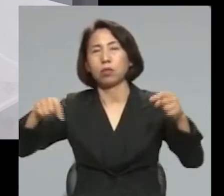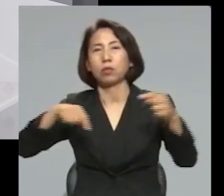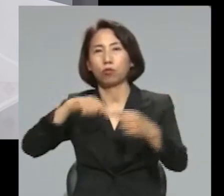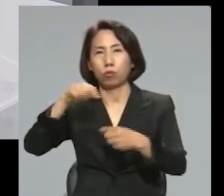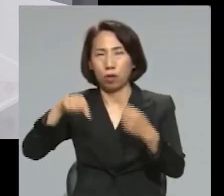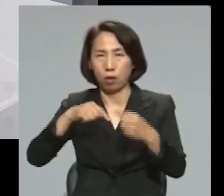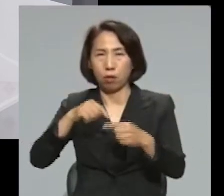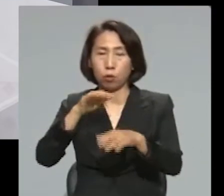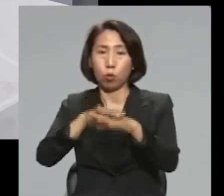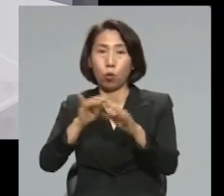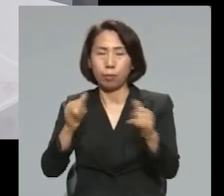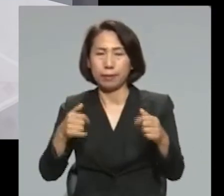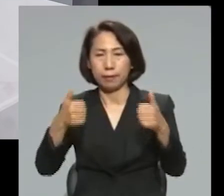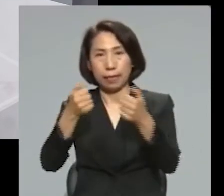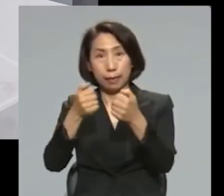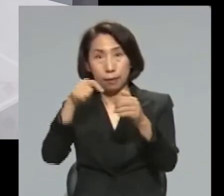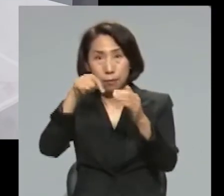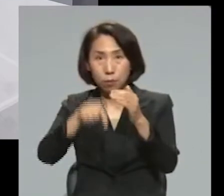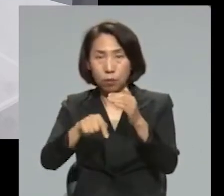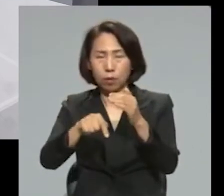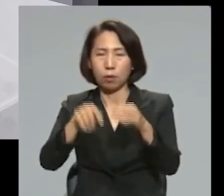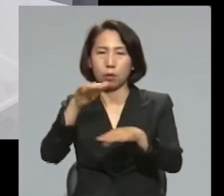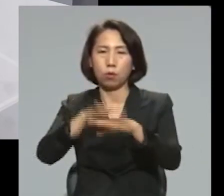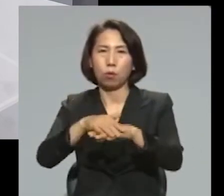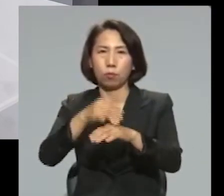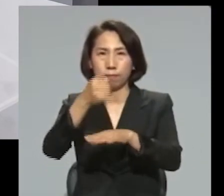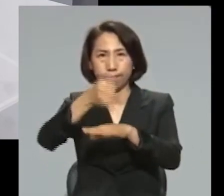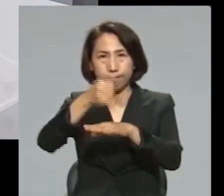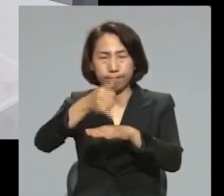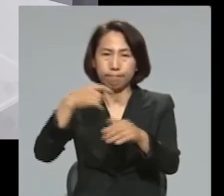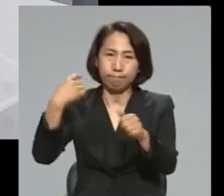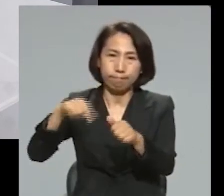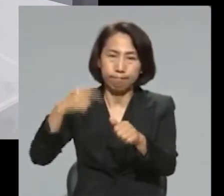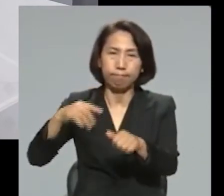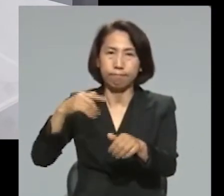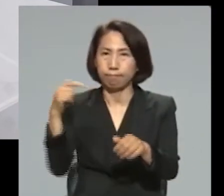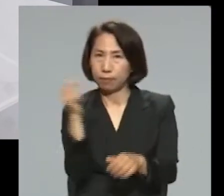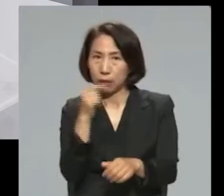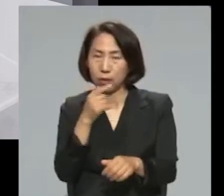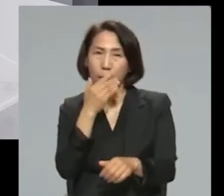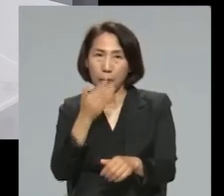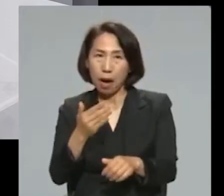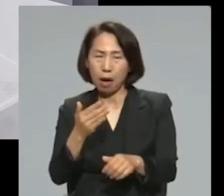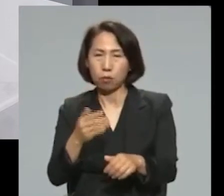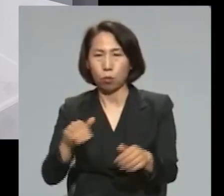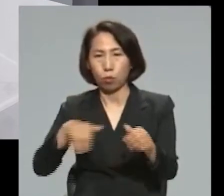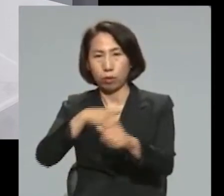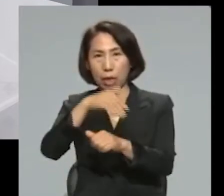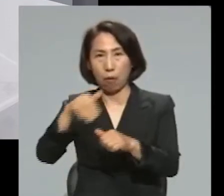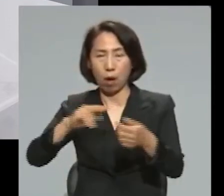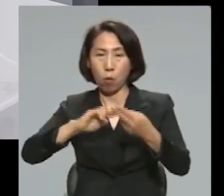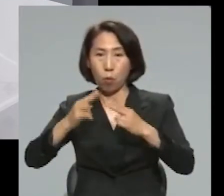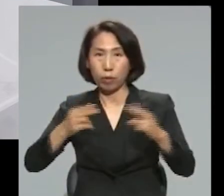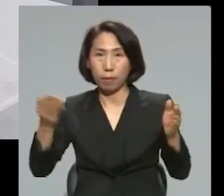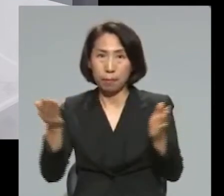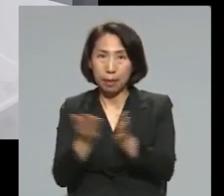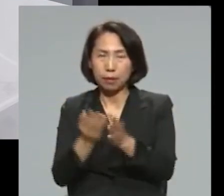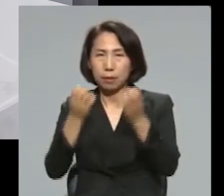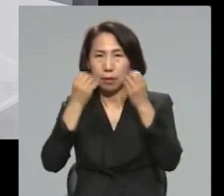상담소를 부활시켜 농사지도에 철저를 기하고 우리에게 맞는 경쟁력 있는 새로운 작목을